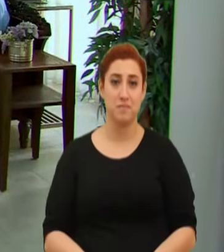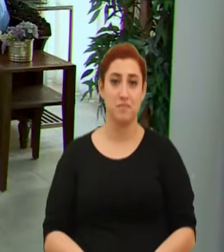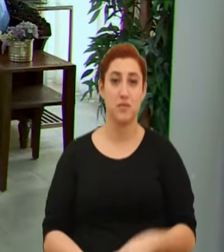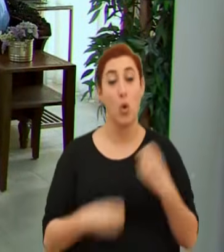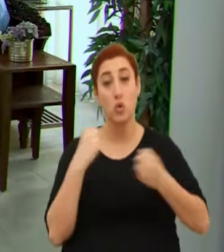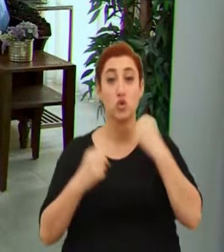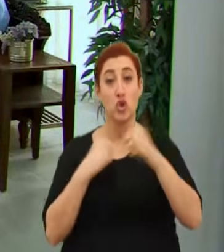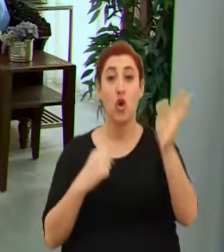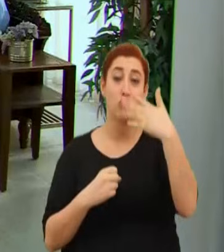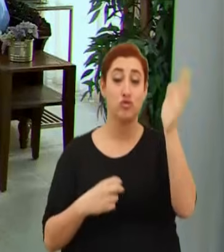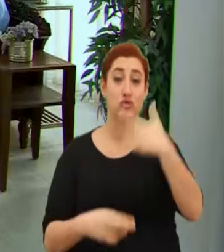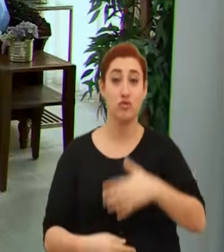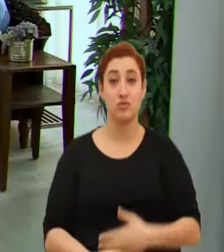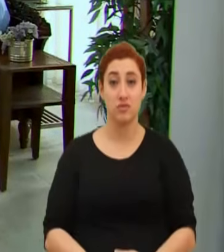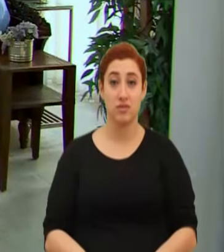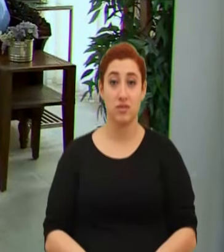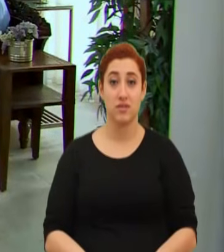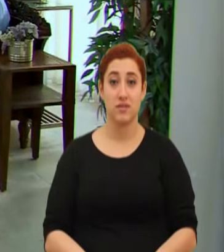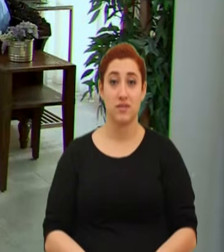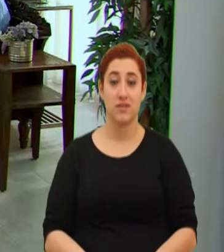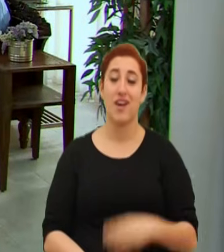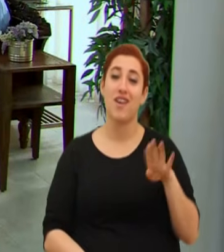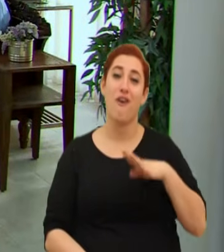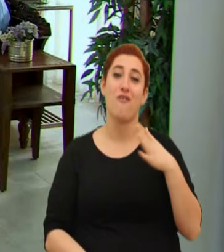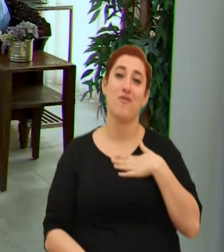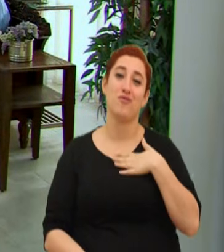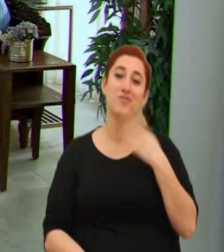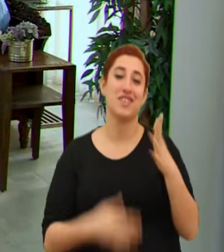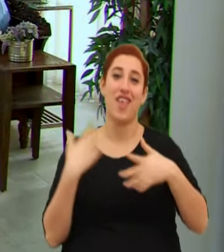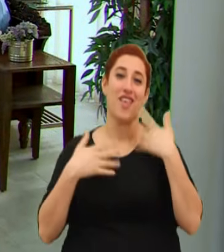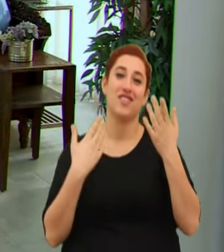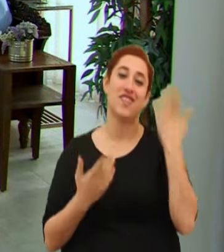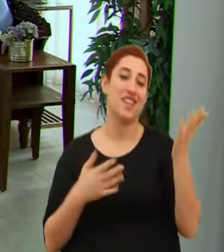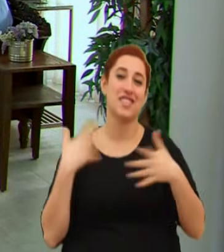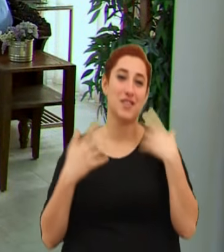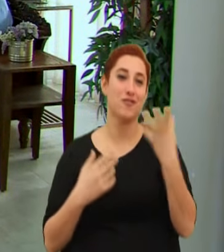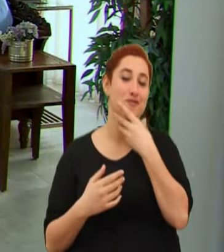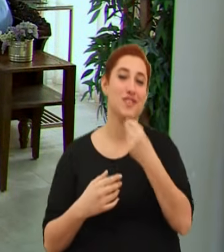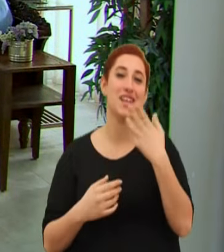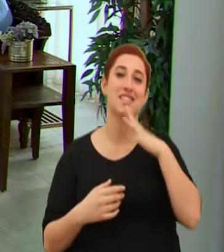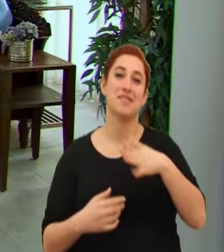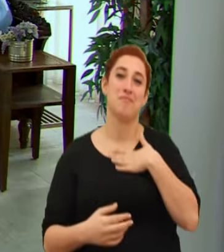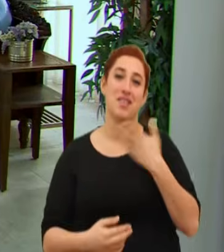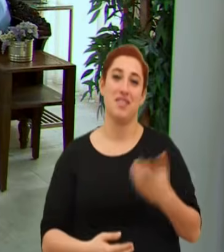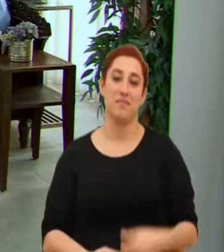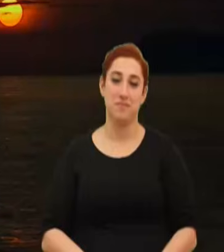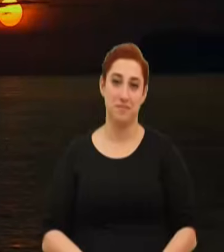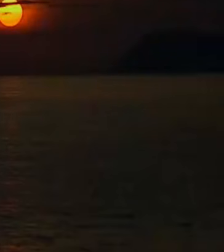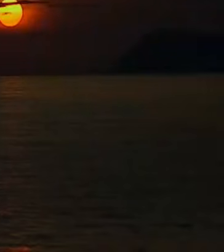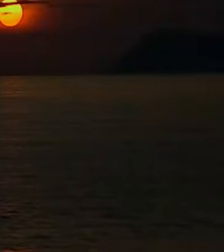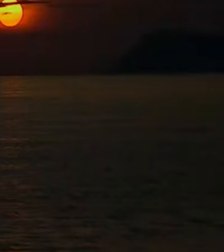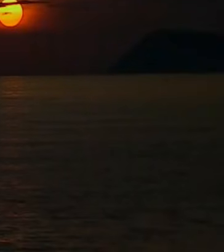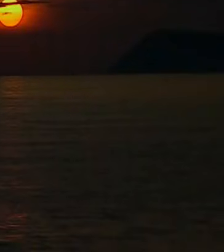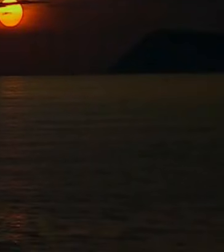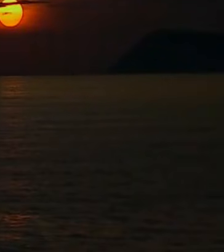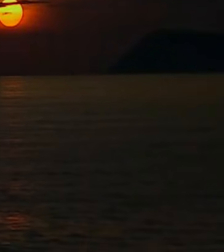Koy koy koy. Ah yavrum, nasıl heyecanlı. Nasıl güzel kızım benim. Manzarada